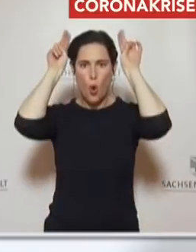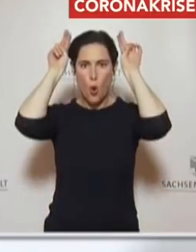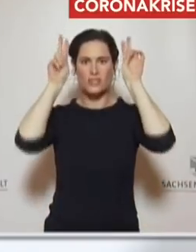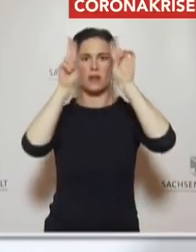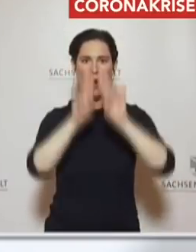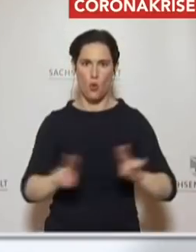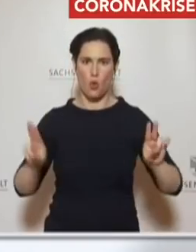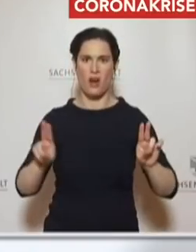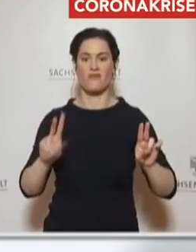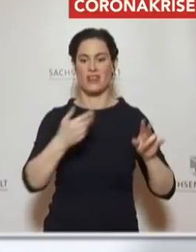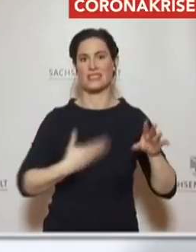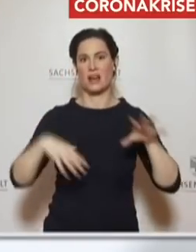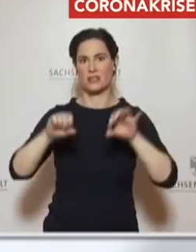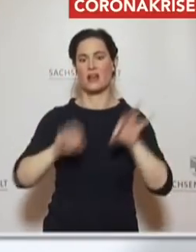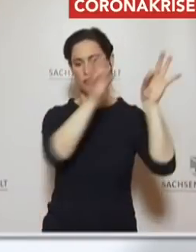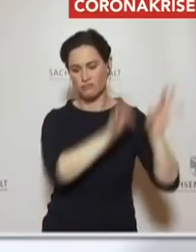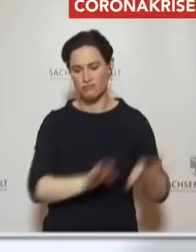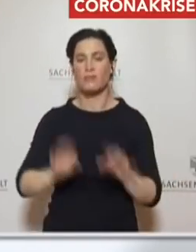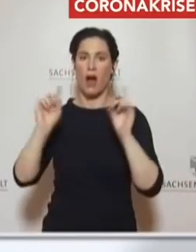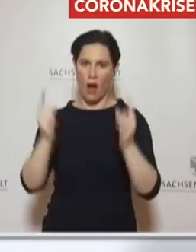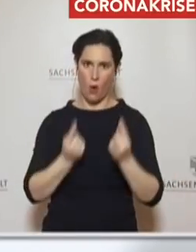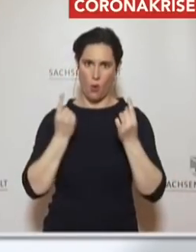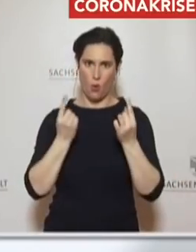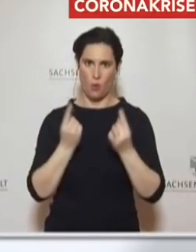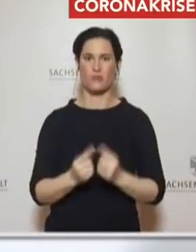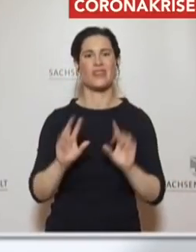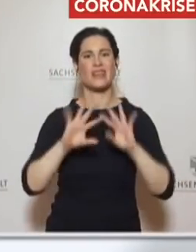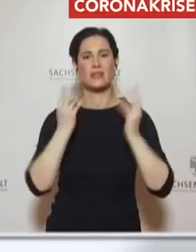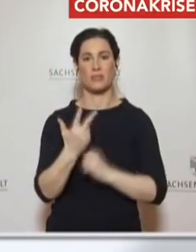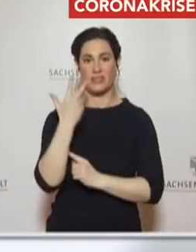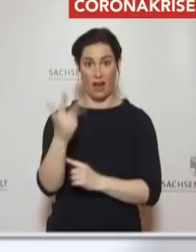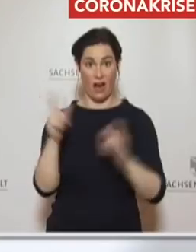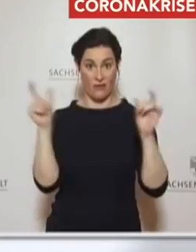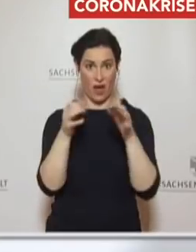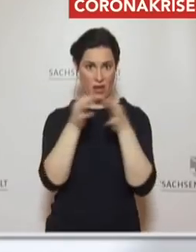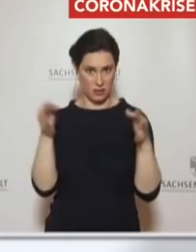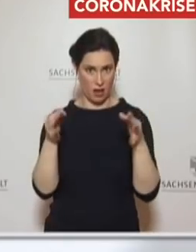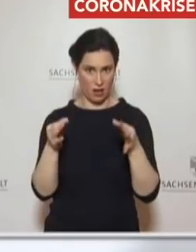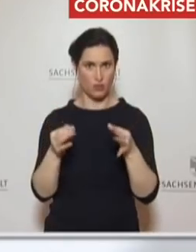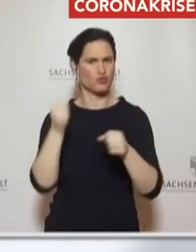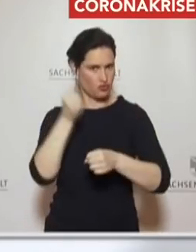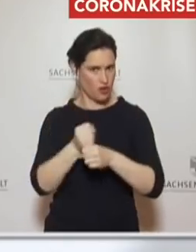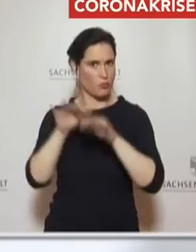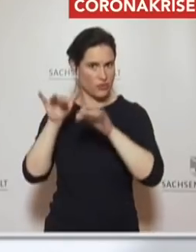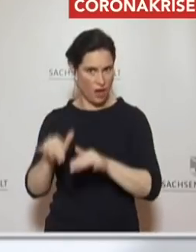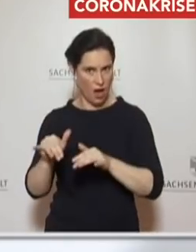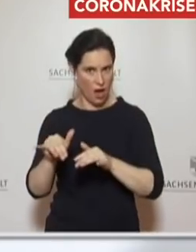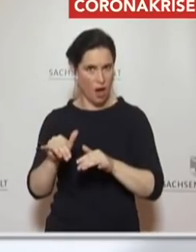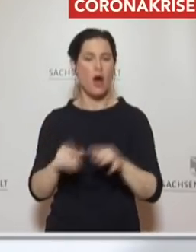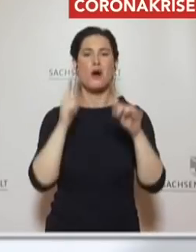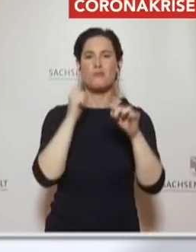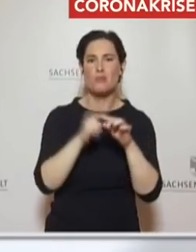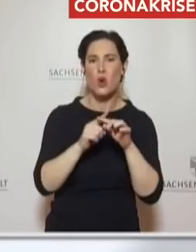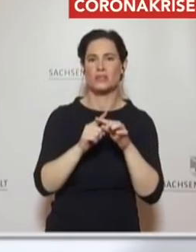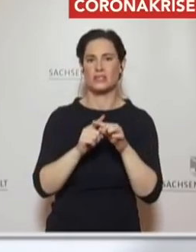praktizieren. Das heißt, neben den drei Feiertagen, die existieren, werden wir noch den Brückentag,